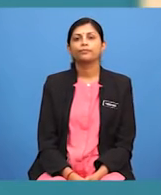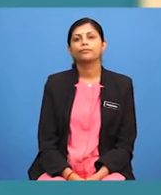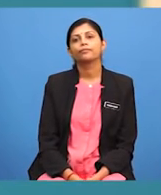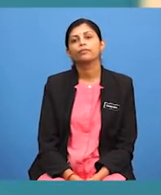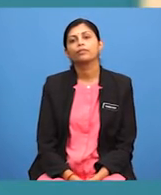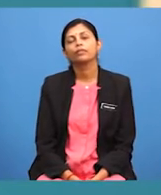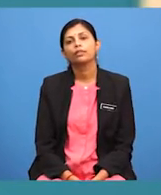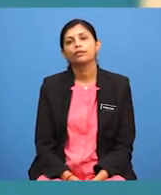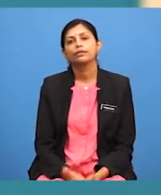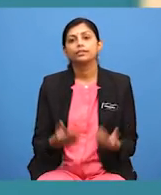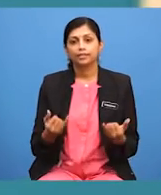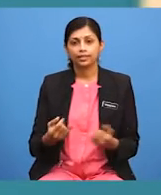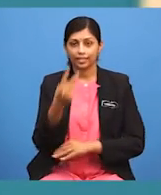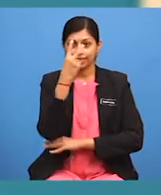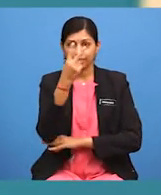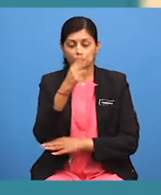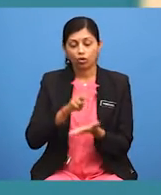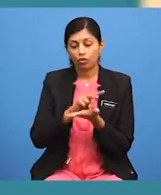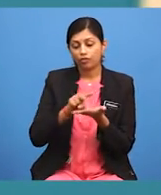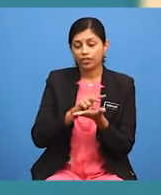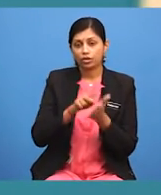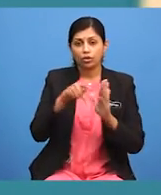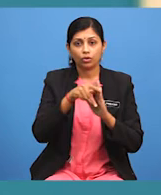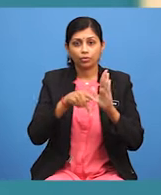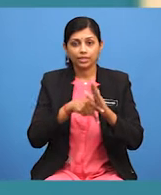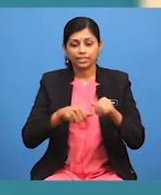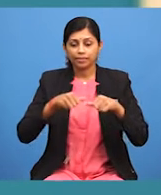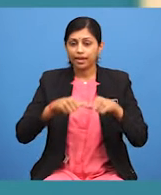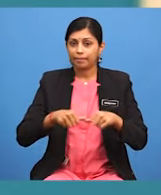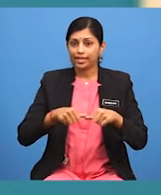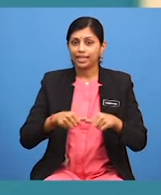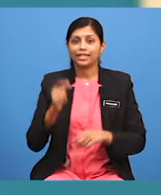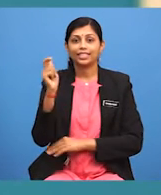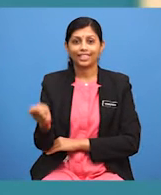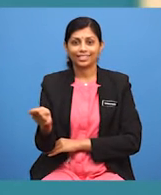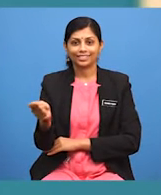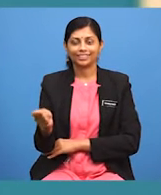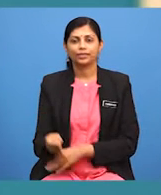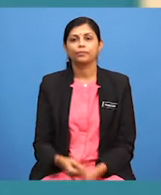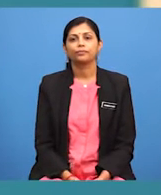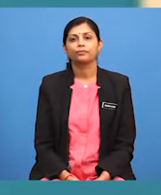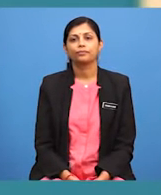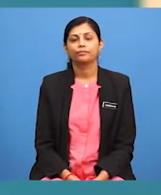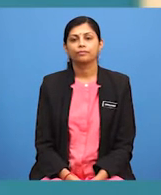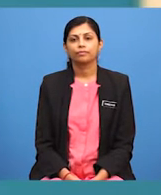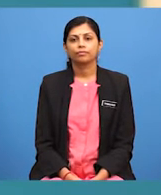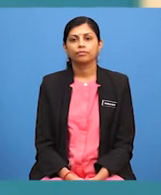Sekarang, kita telah pun sampai ke sesi uji minda. Adakah murid-murid sudah bersedia?